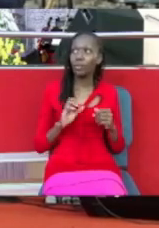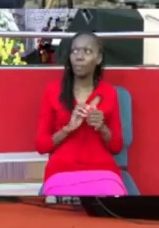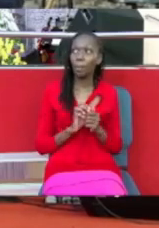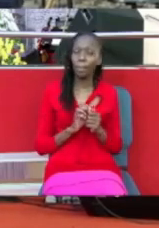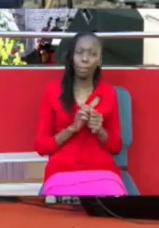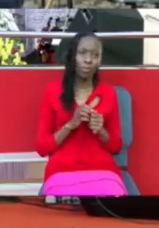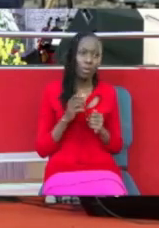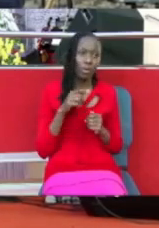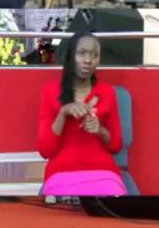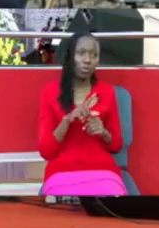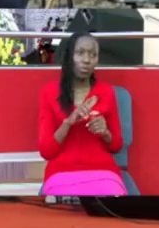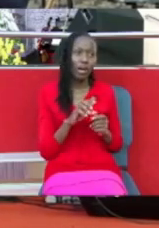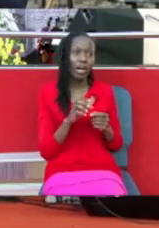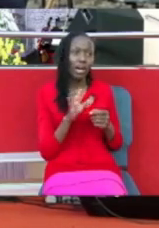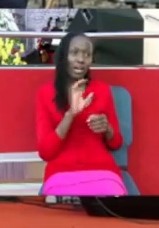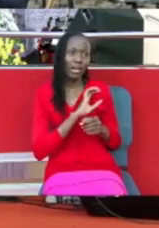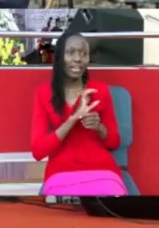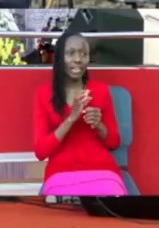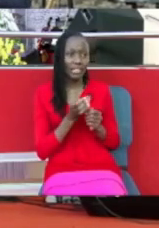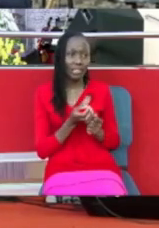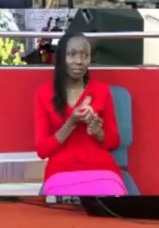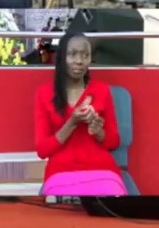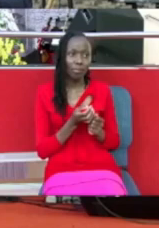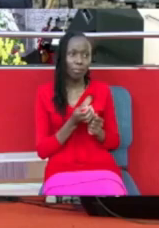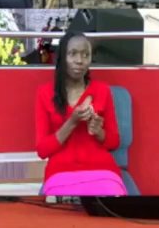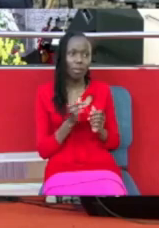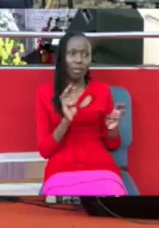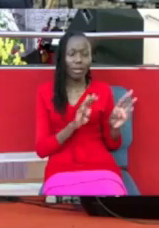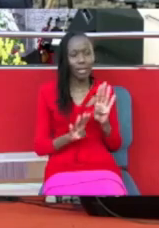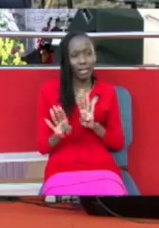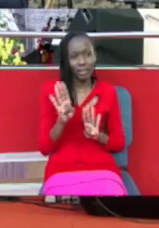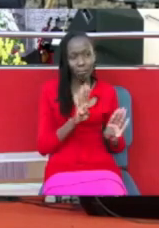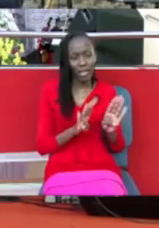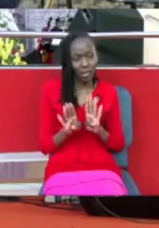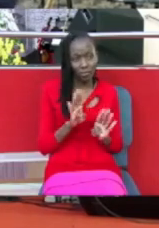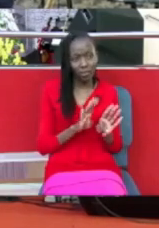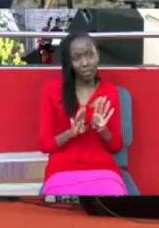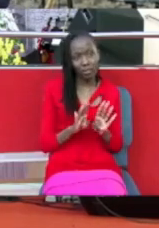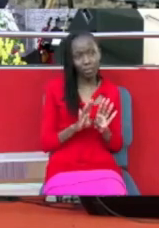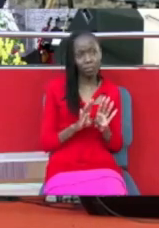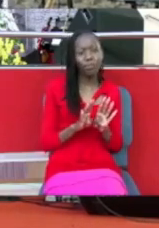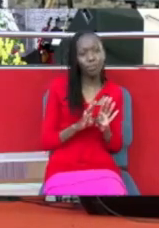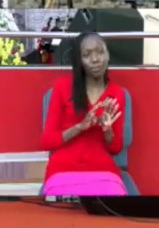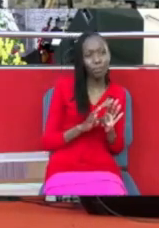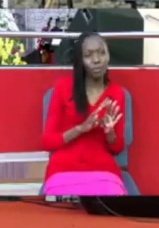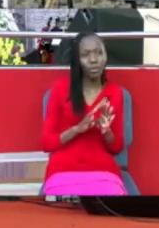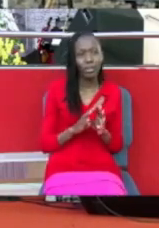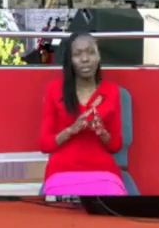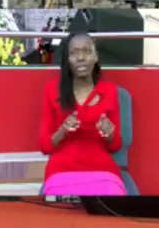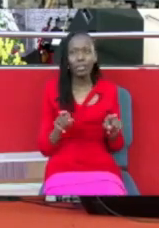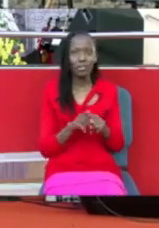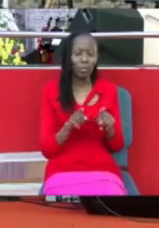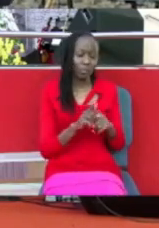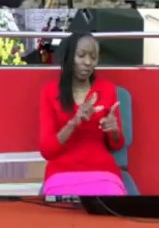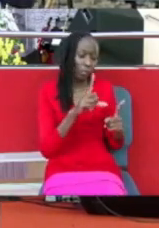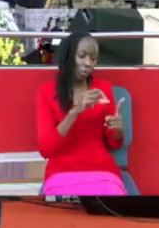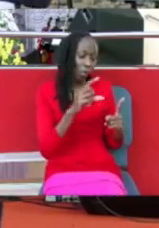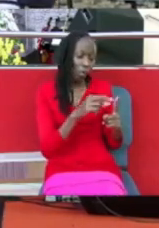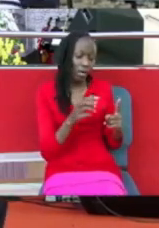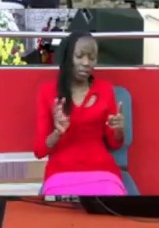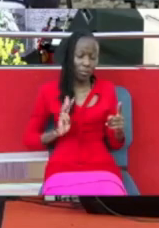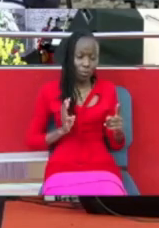Your character. Tabia yako. If the word is telling you to stop like we read in Psalms chapter 1. Kama neno